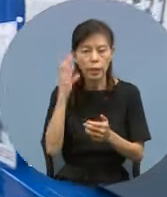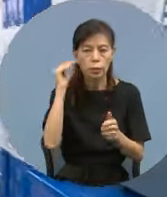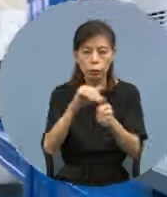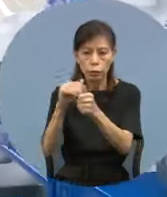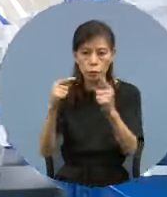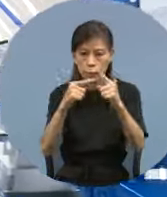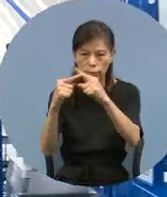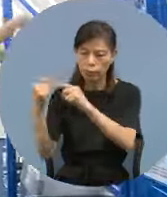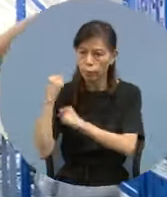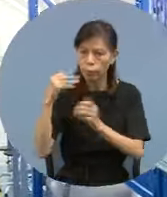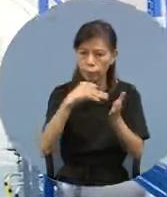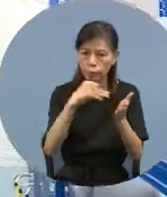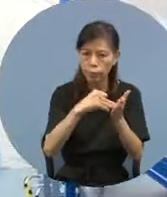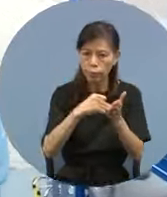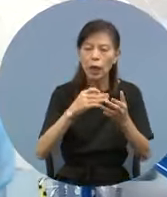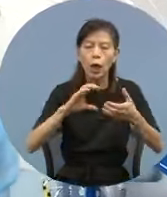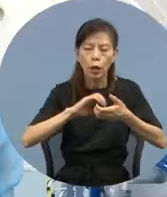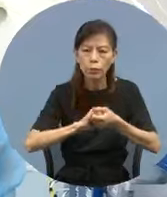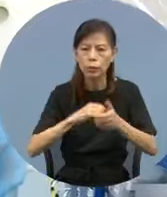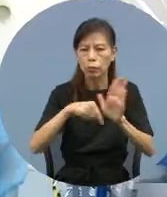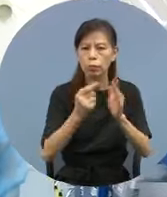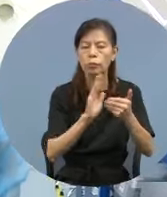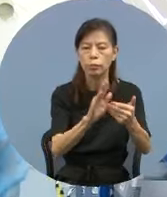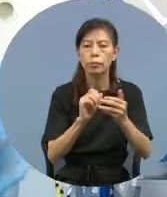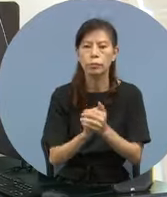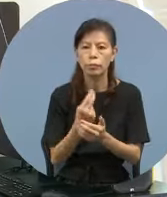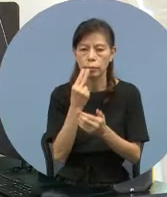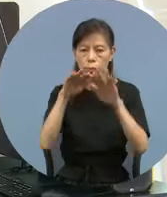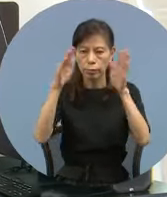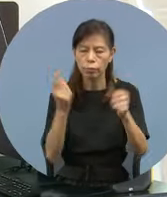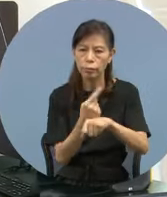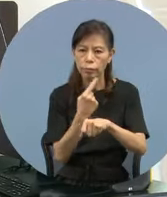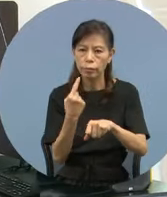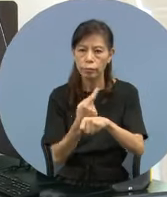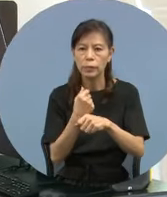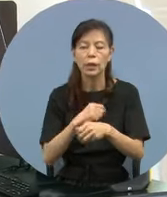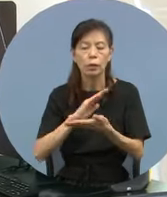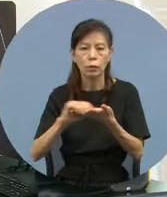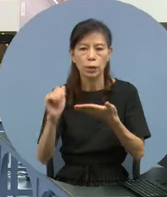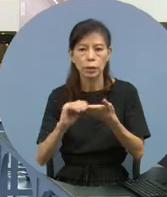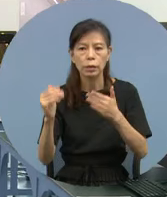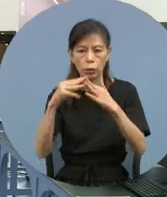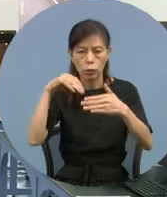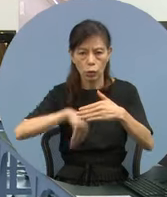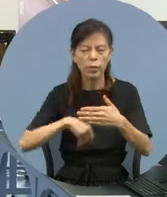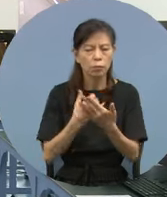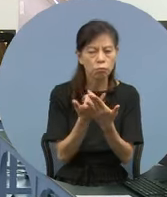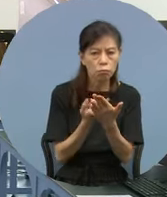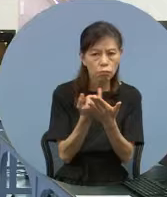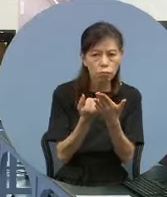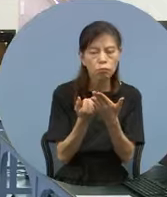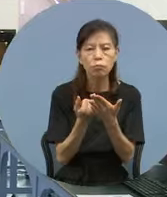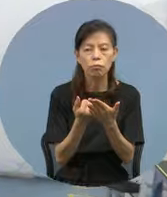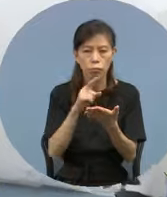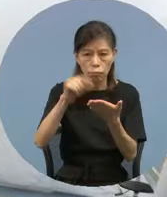市民積極參與，同心抗疫。臨時氣膜實驗室已經通過衛生署外部質量評估項目評